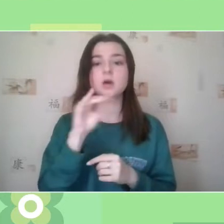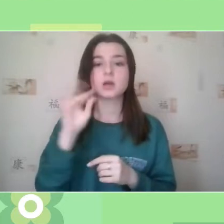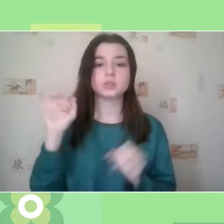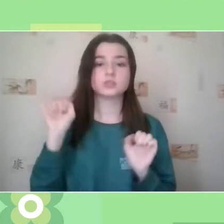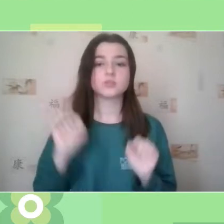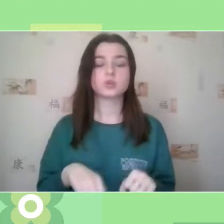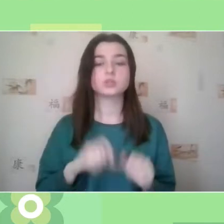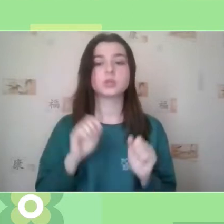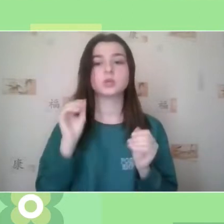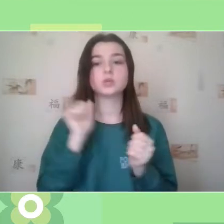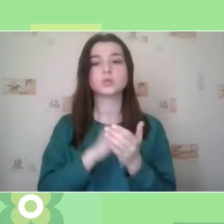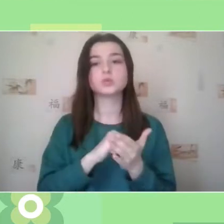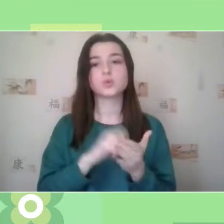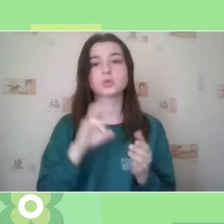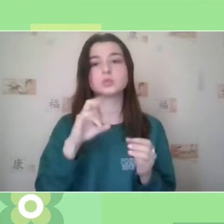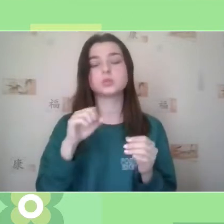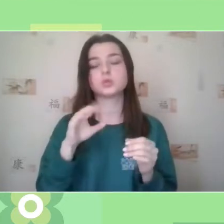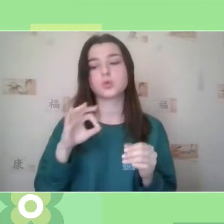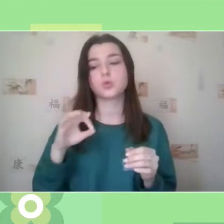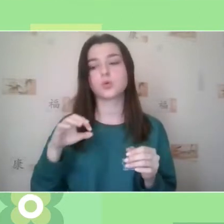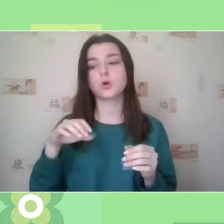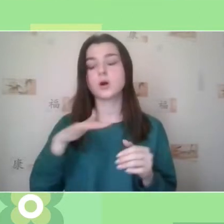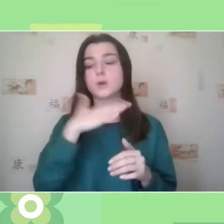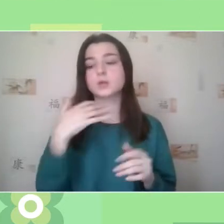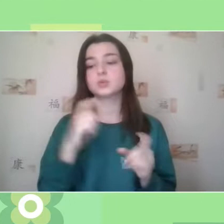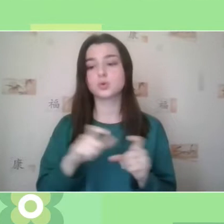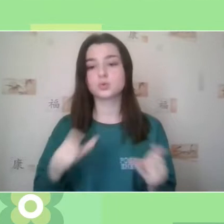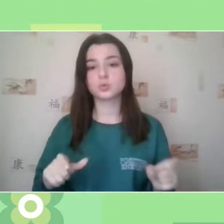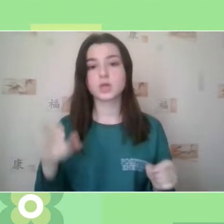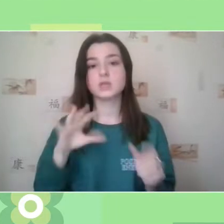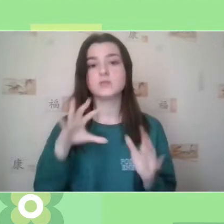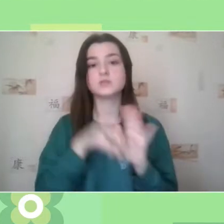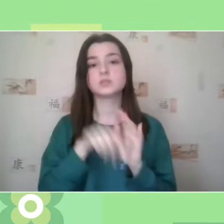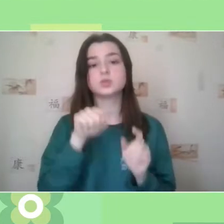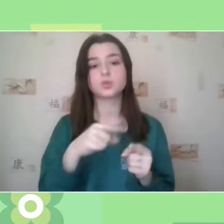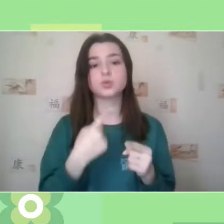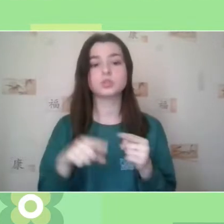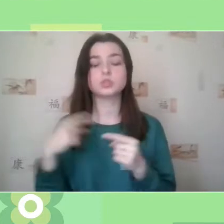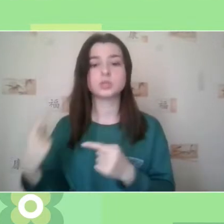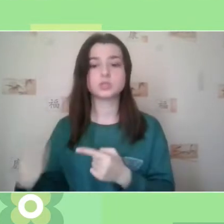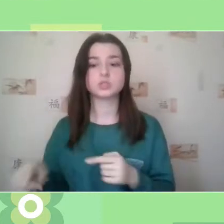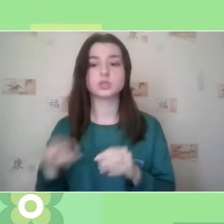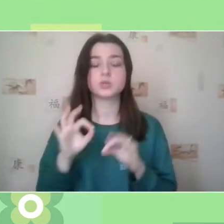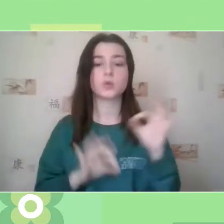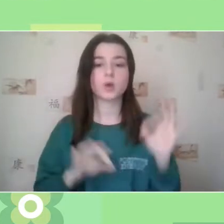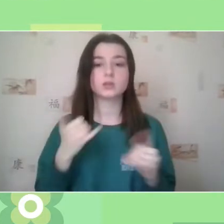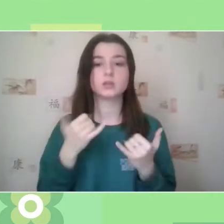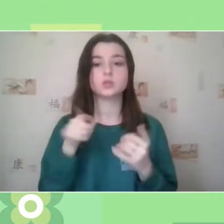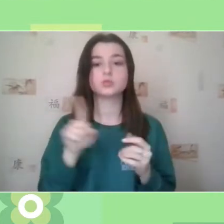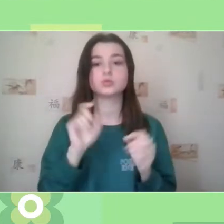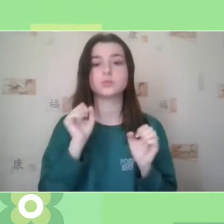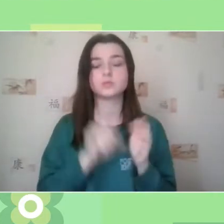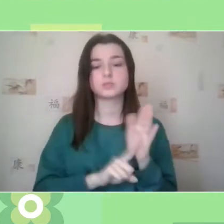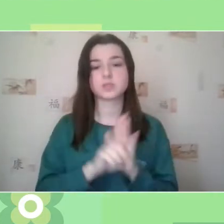які допоможуть і допомагають, в цьому є багато кейсів, втілити той чи інший проєкт для того, щоб він став